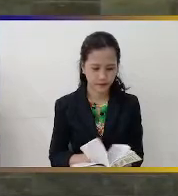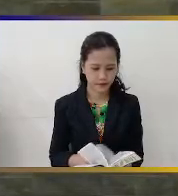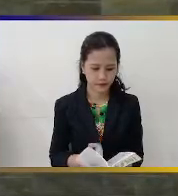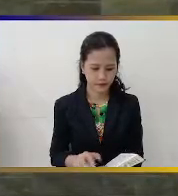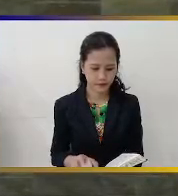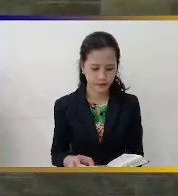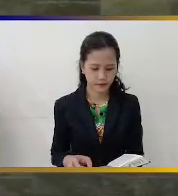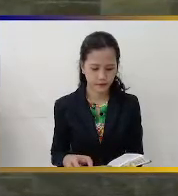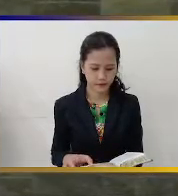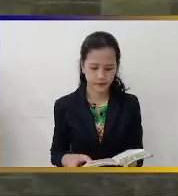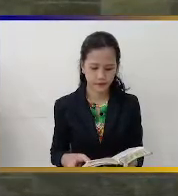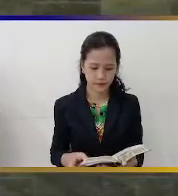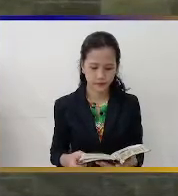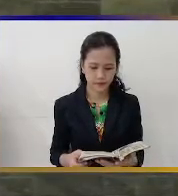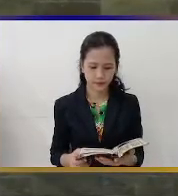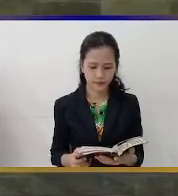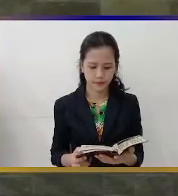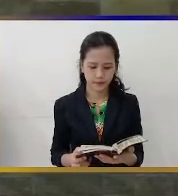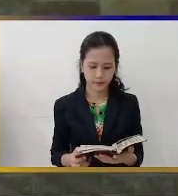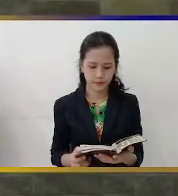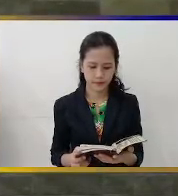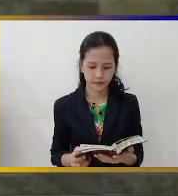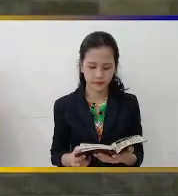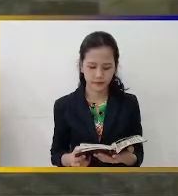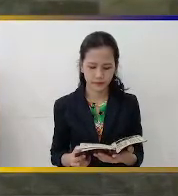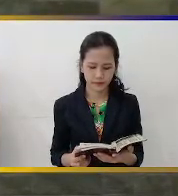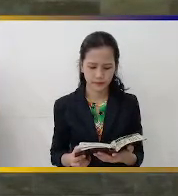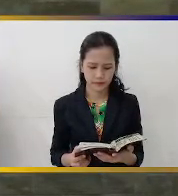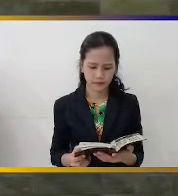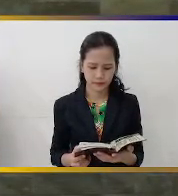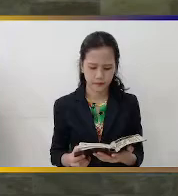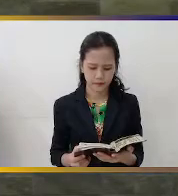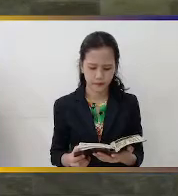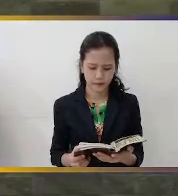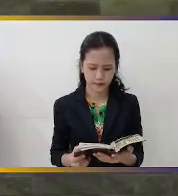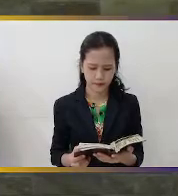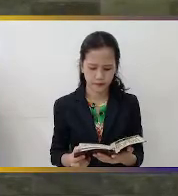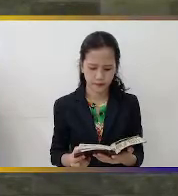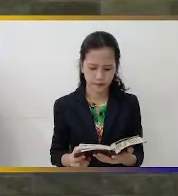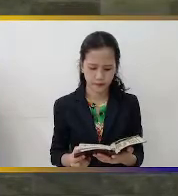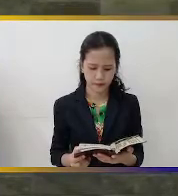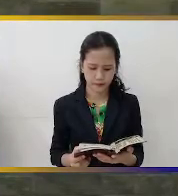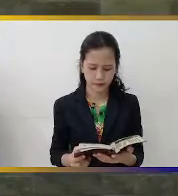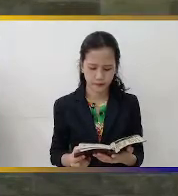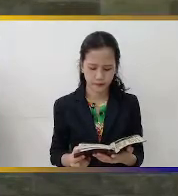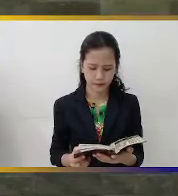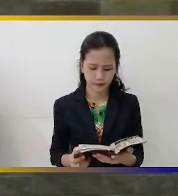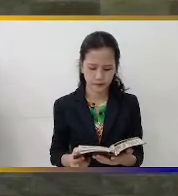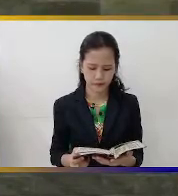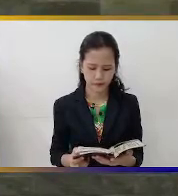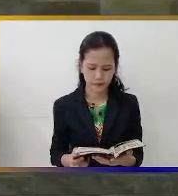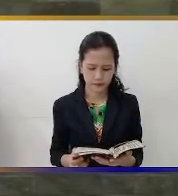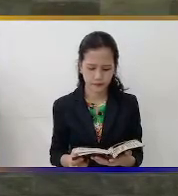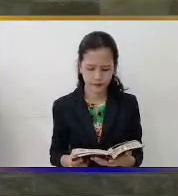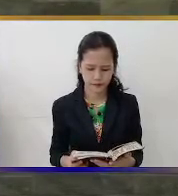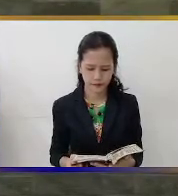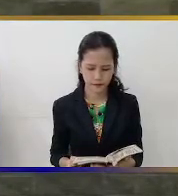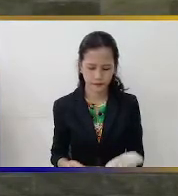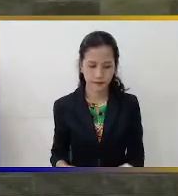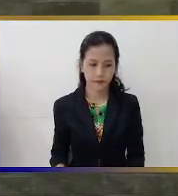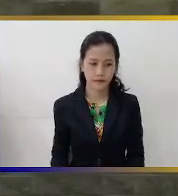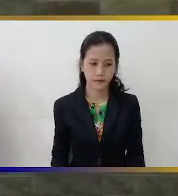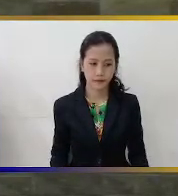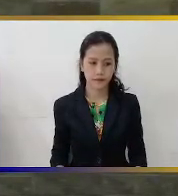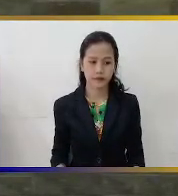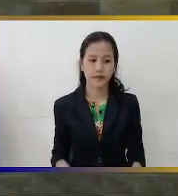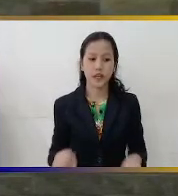Moreite, and in the days of Joram, Ahaz, and Hezekiah, kings of Judah. Alright, so makikita nyo po dito na